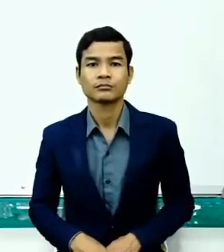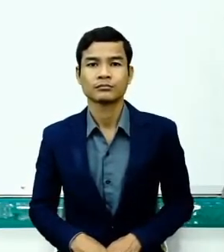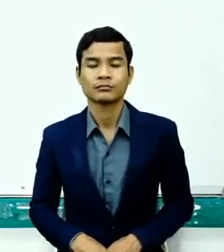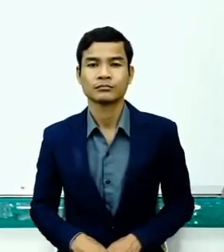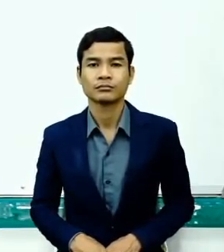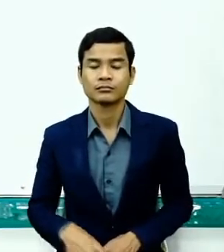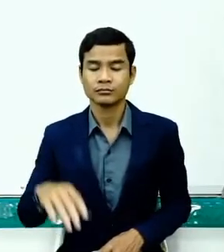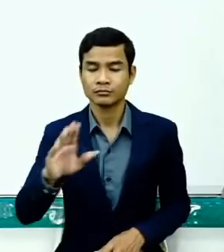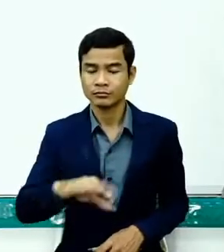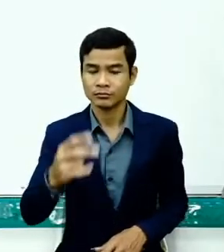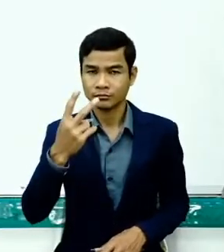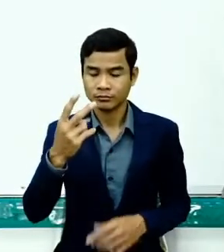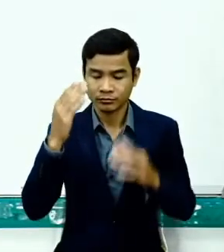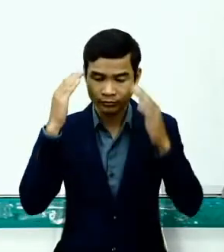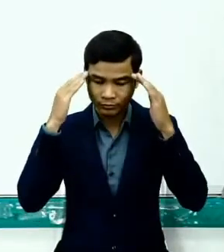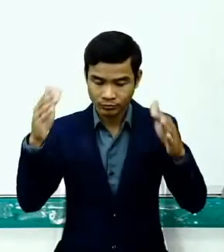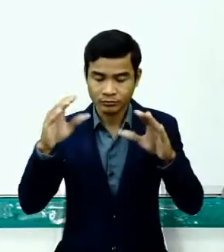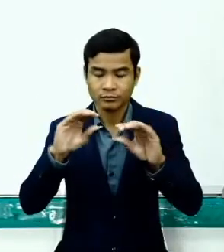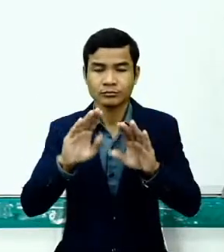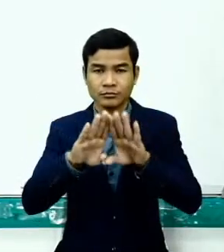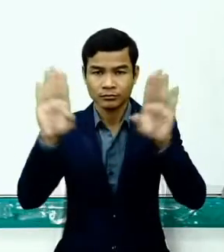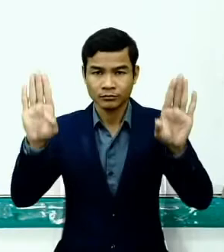ចាកូនមើលមកក្តារខៀន